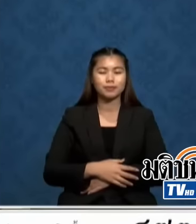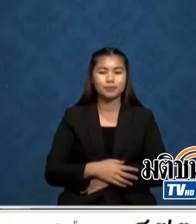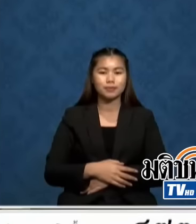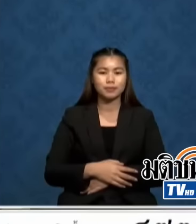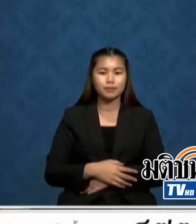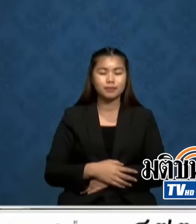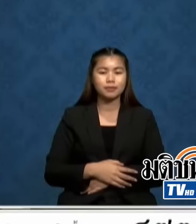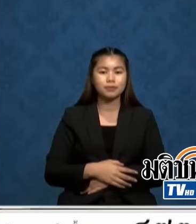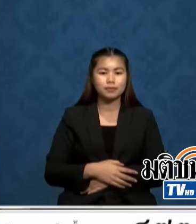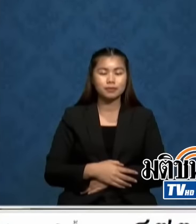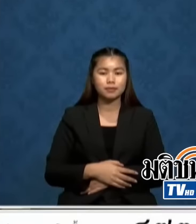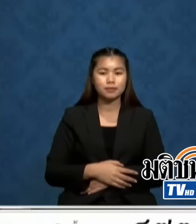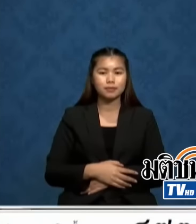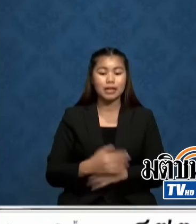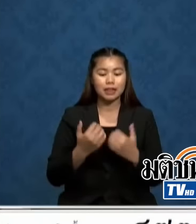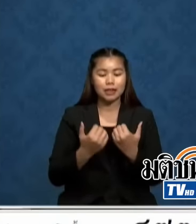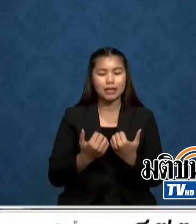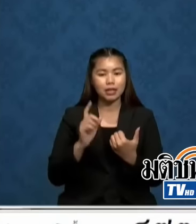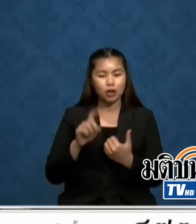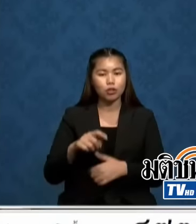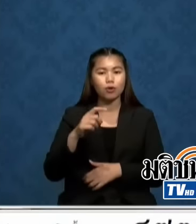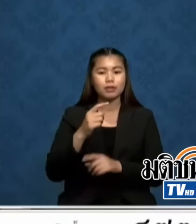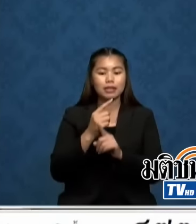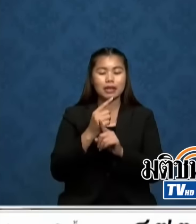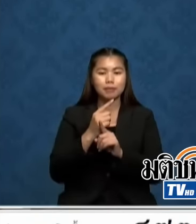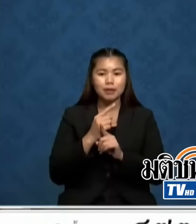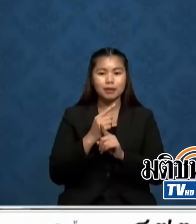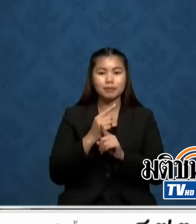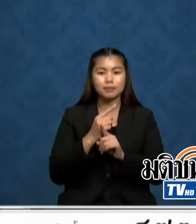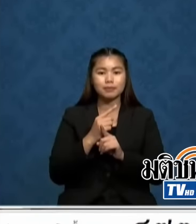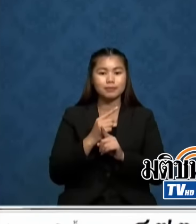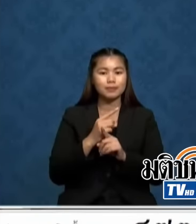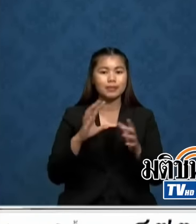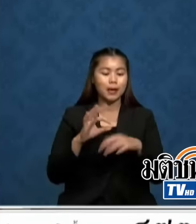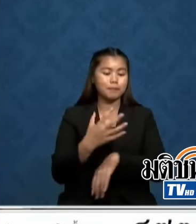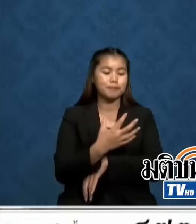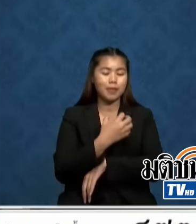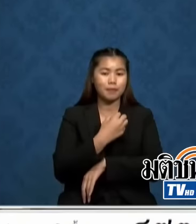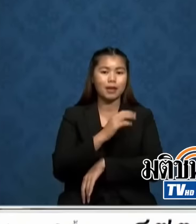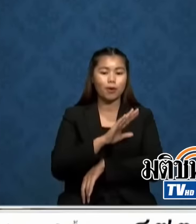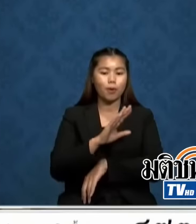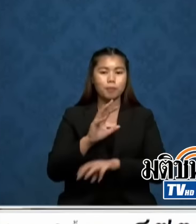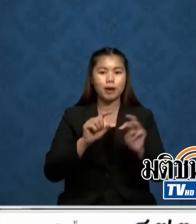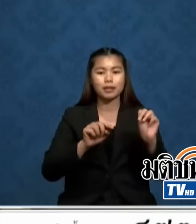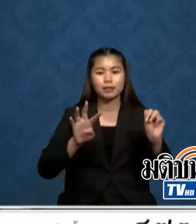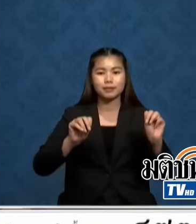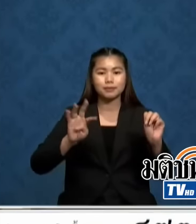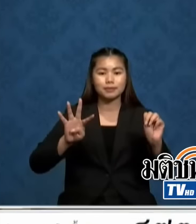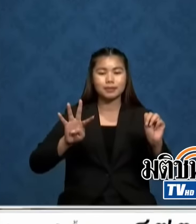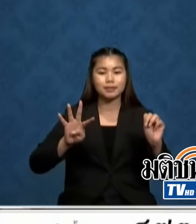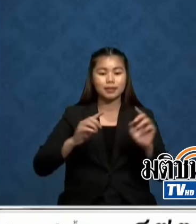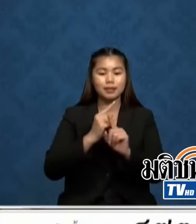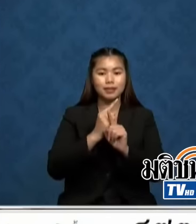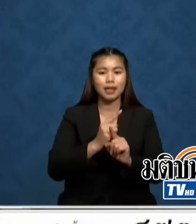ด่วนเลยเป็นเหตุผลที่ต้องอาศัยตามความอาศัยอำนาจตามมาตรา 44แห่งเอ่อ